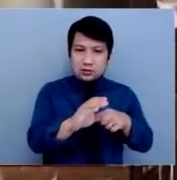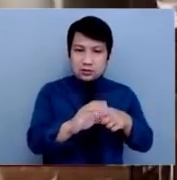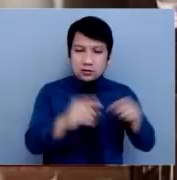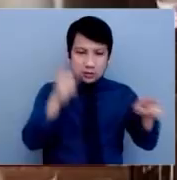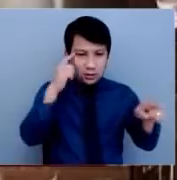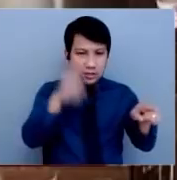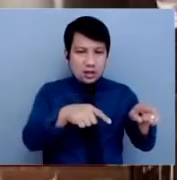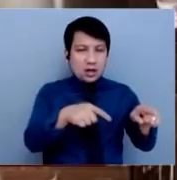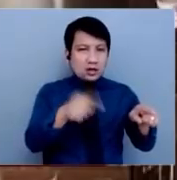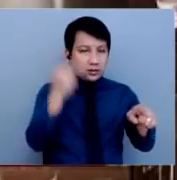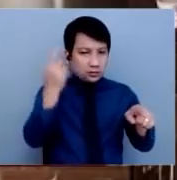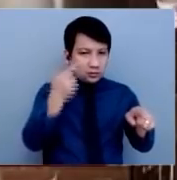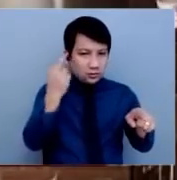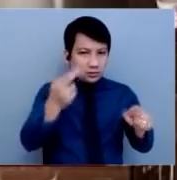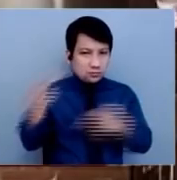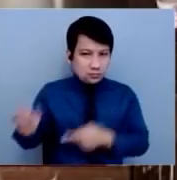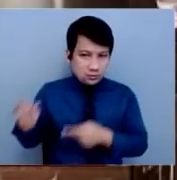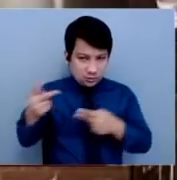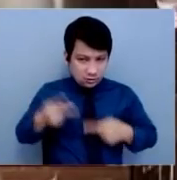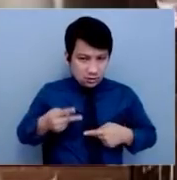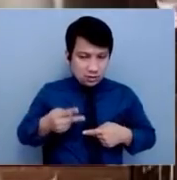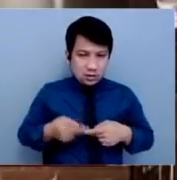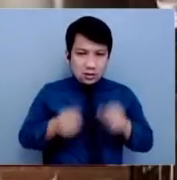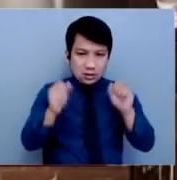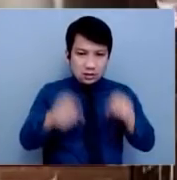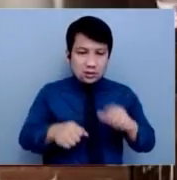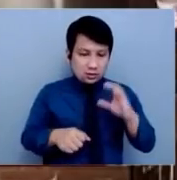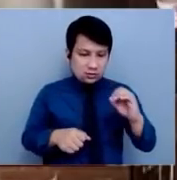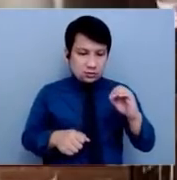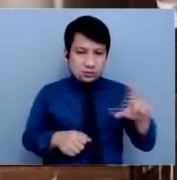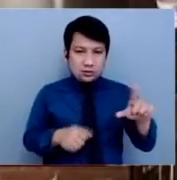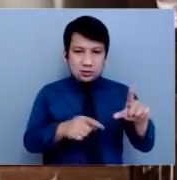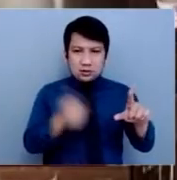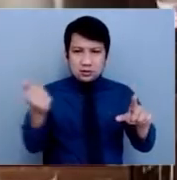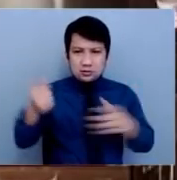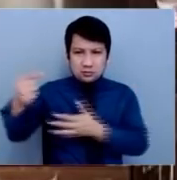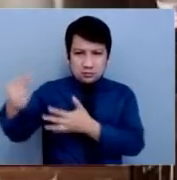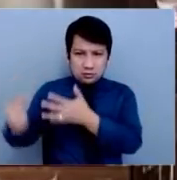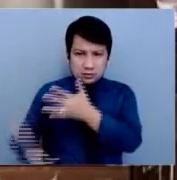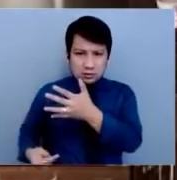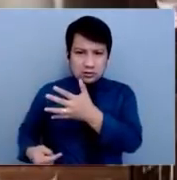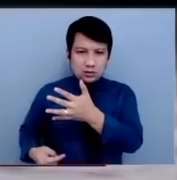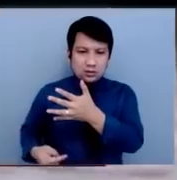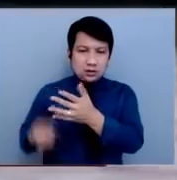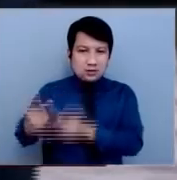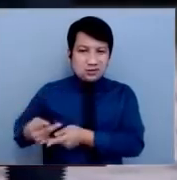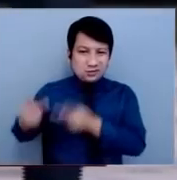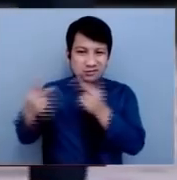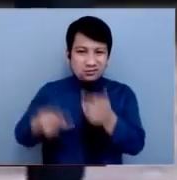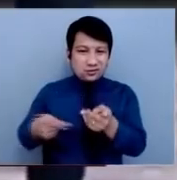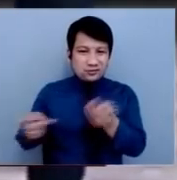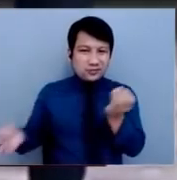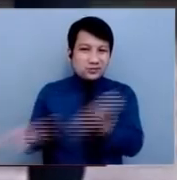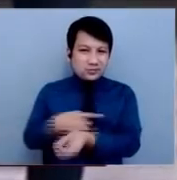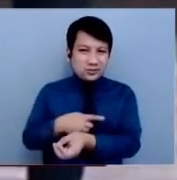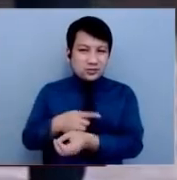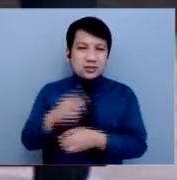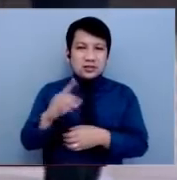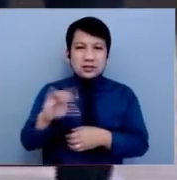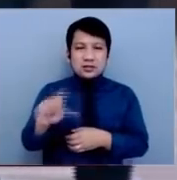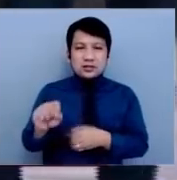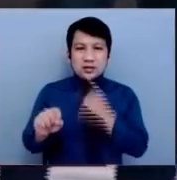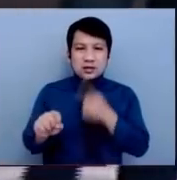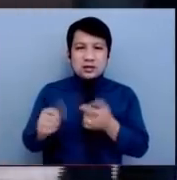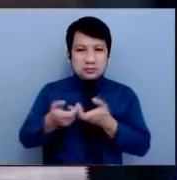ito lamang ang petition to cancel the COC. At yung ibang mga naiiwan ay puro petition for disqualification. Malaki